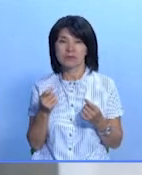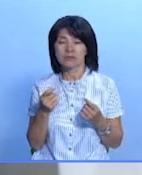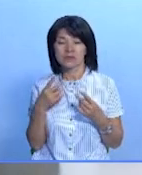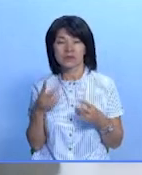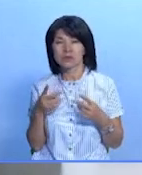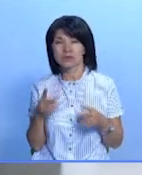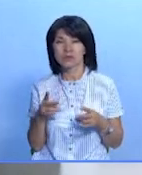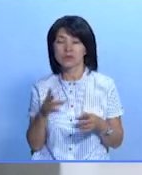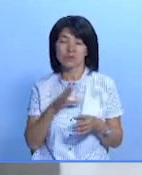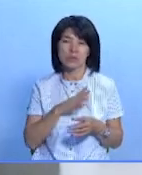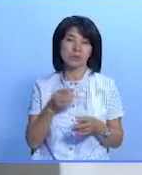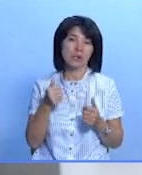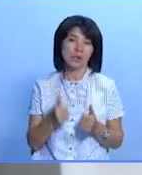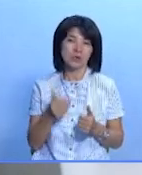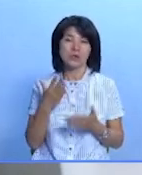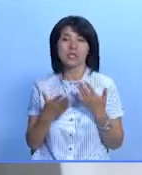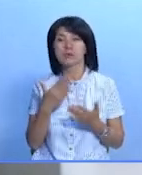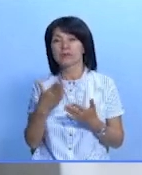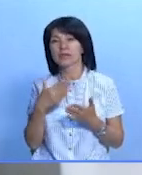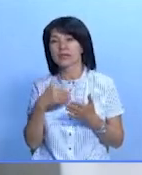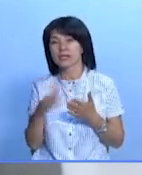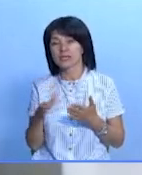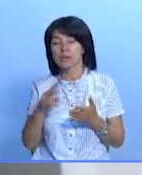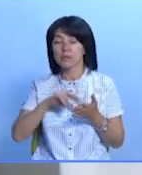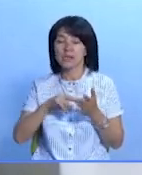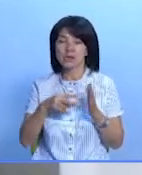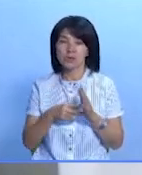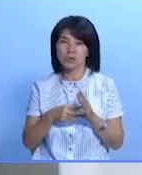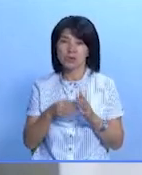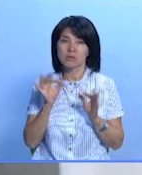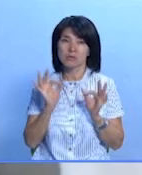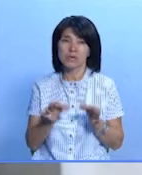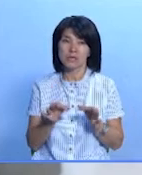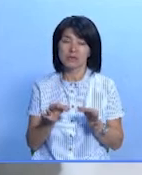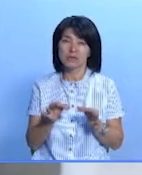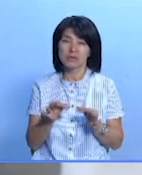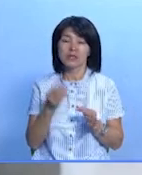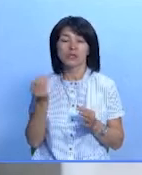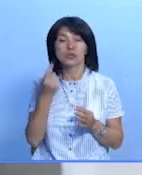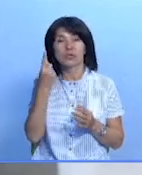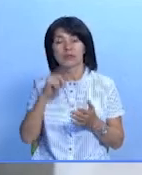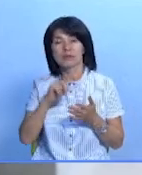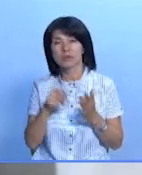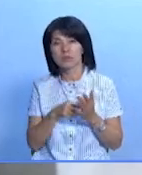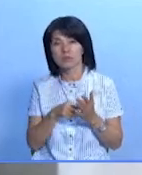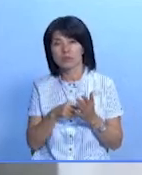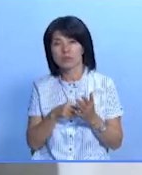ойлаймын. Енді мораторий дұрыс па деп тағы да бір сұрақ келіп жатыр екен. Әрине, бұл да дұрыс